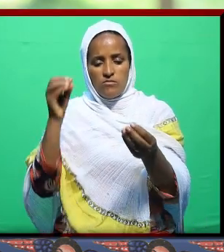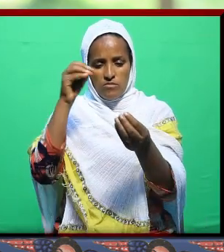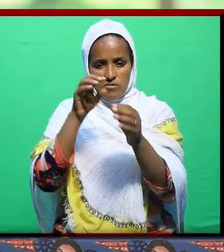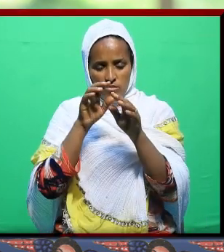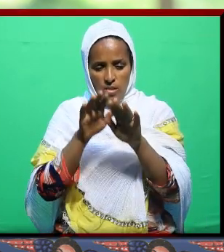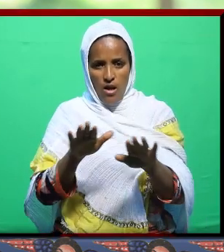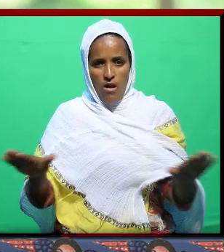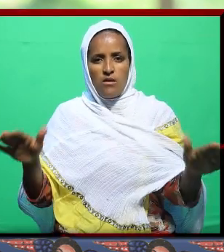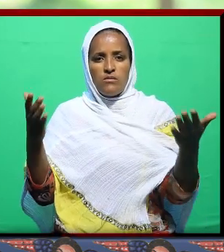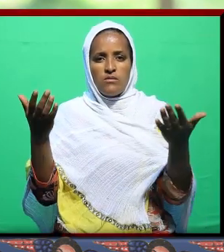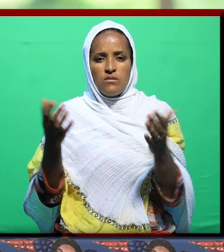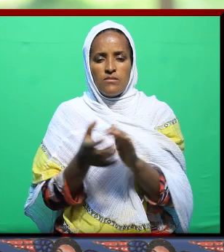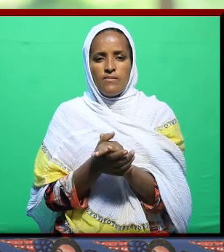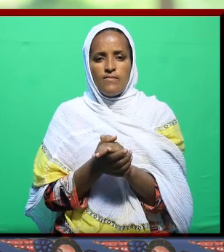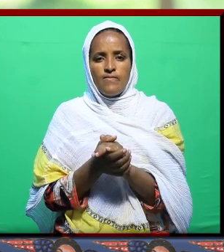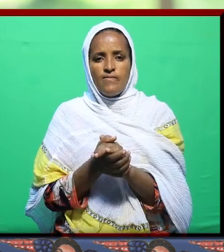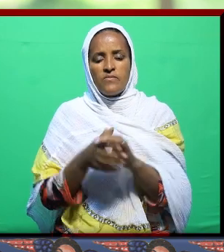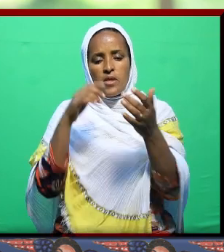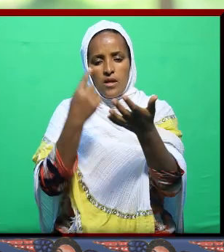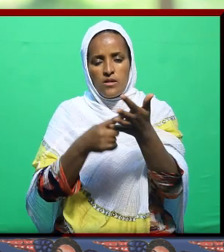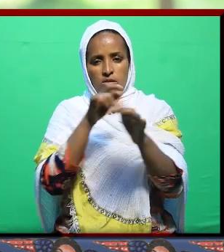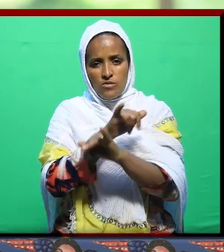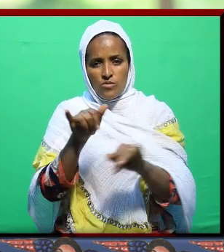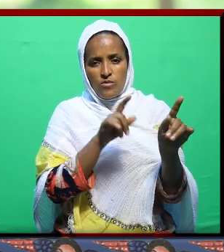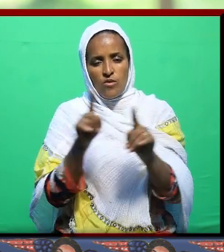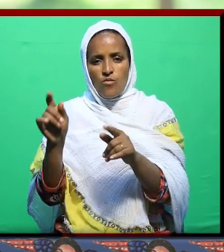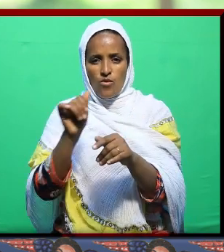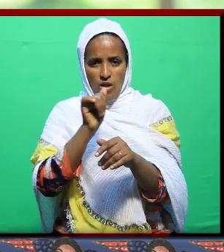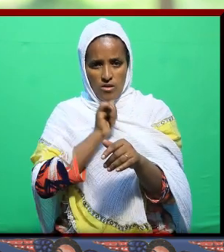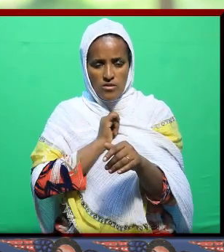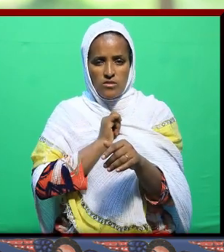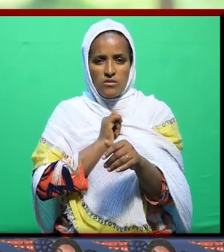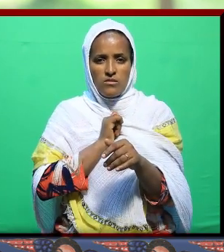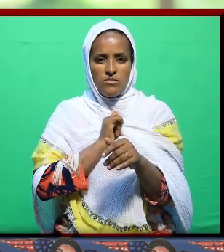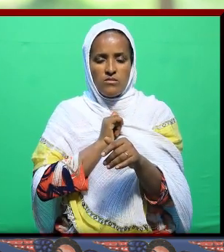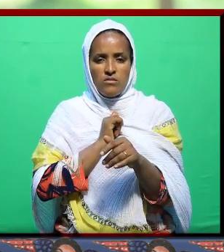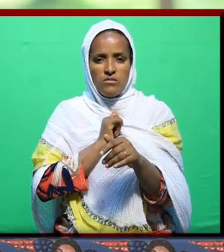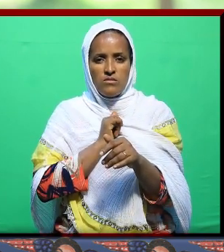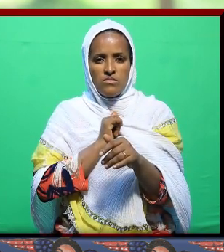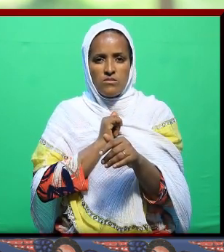ስለሆነ መረጋጋት እንዲሁ ደግሞ